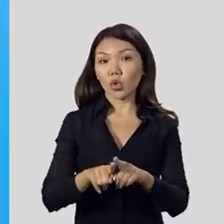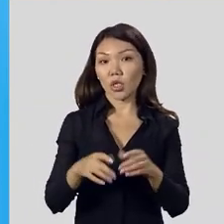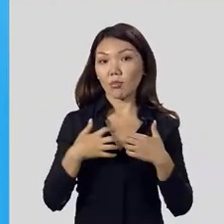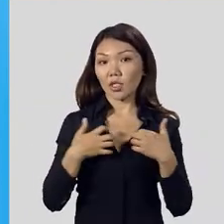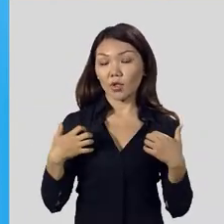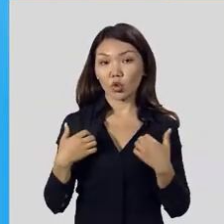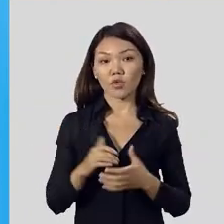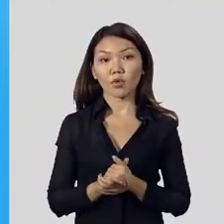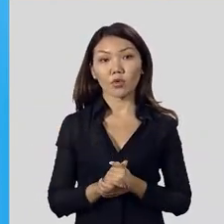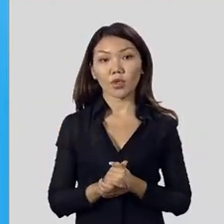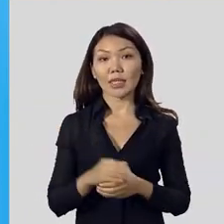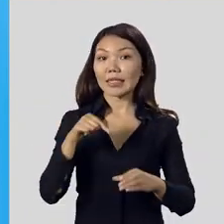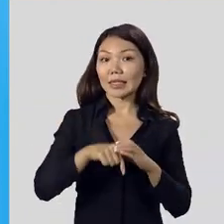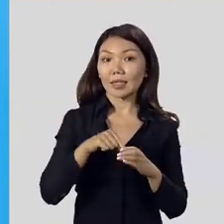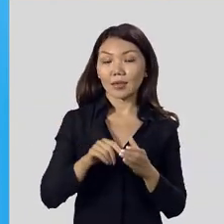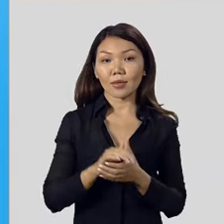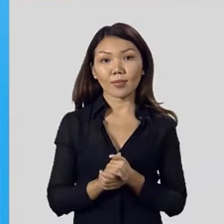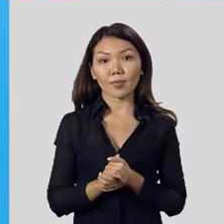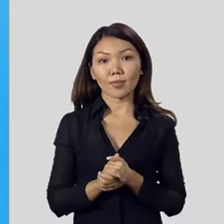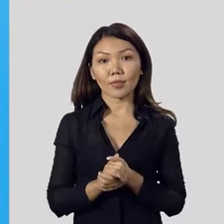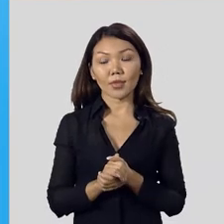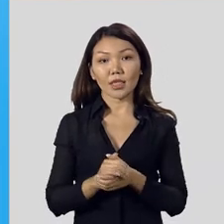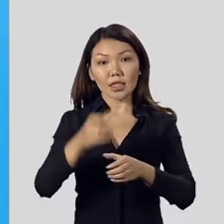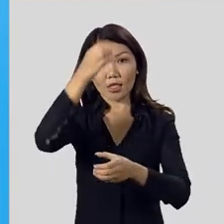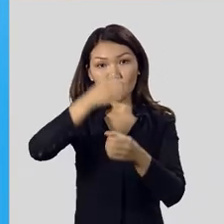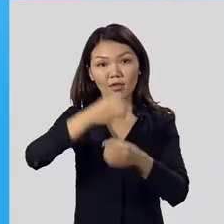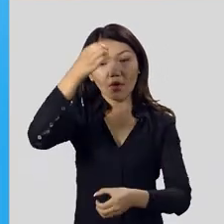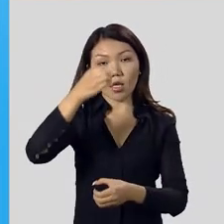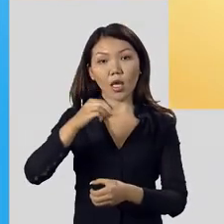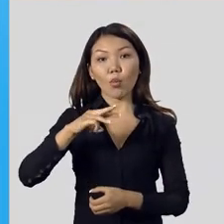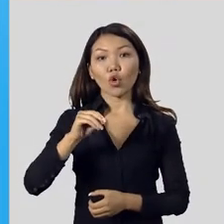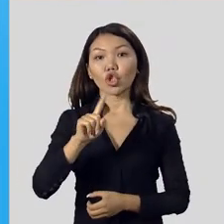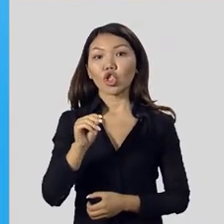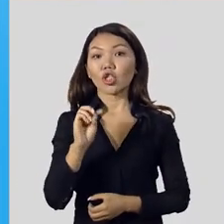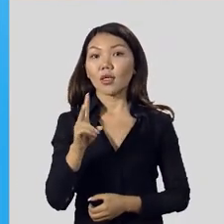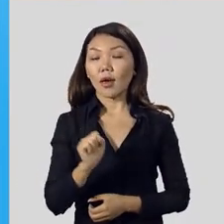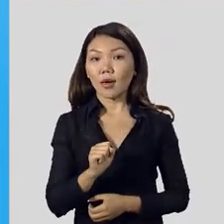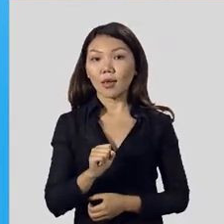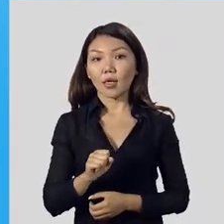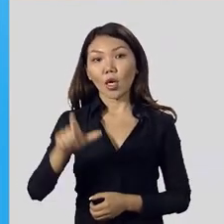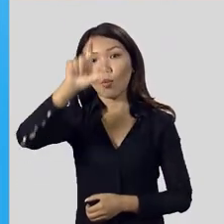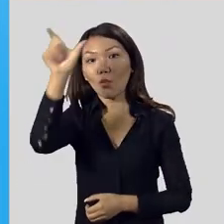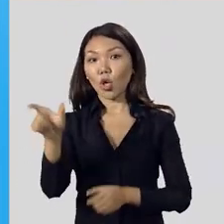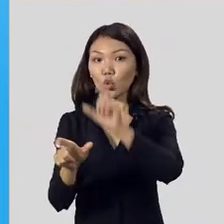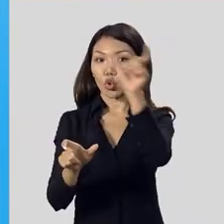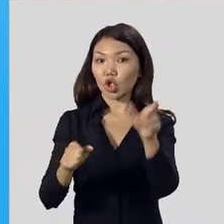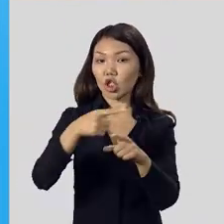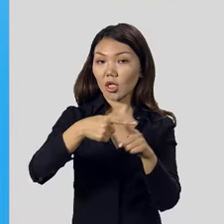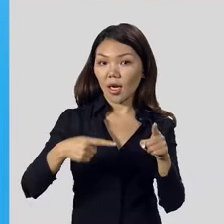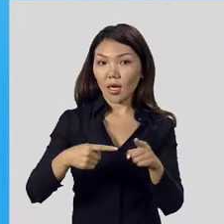позвоночных животных, состоит из ствола, мозжечка и полушарий большого